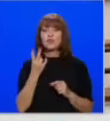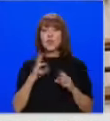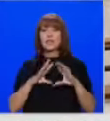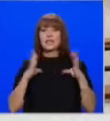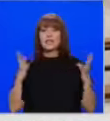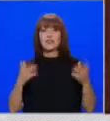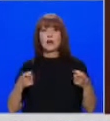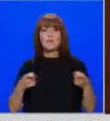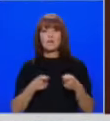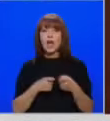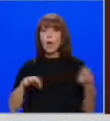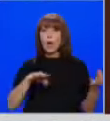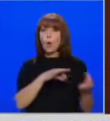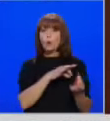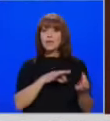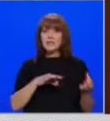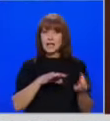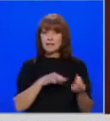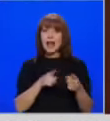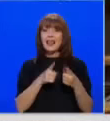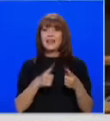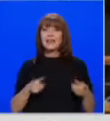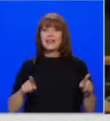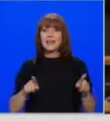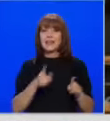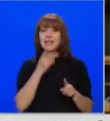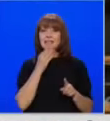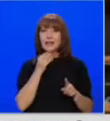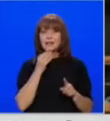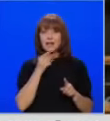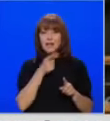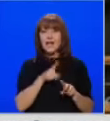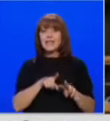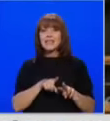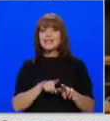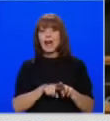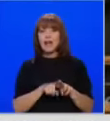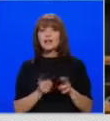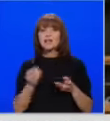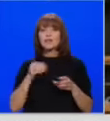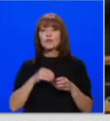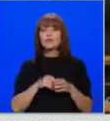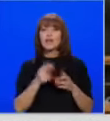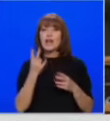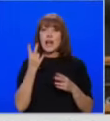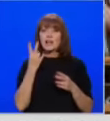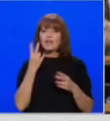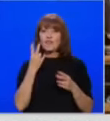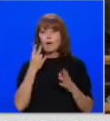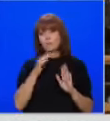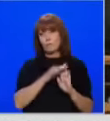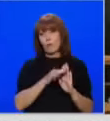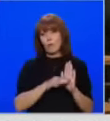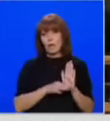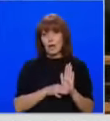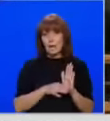война. В концерта тази вечер, чийто диригент е израелският композитор Ицхак Тавиор, са включени две негови произведения върху